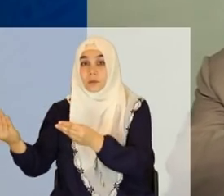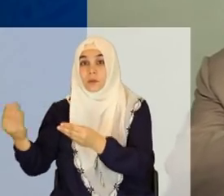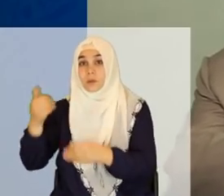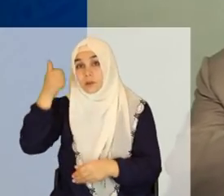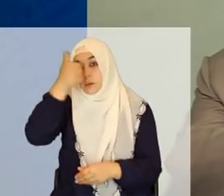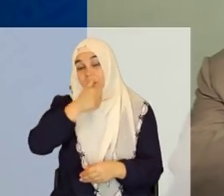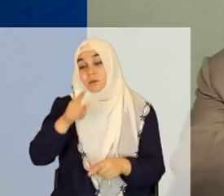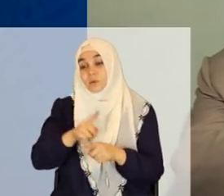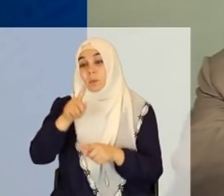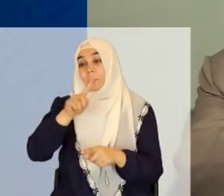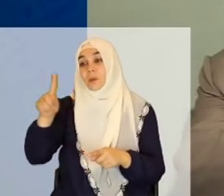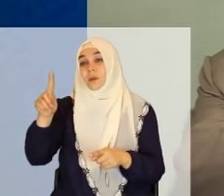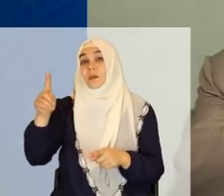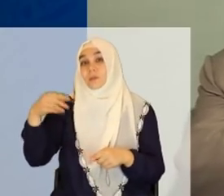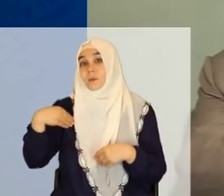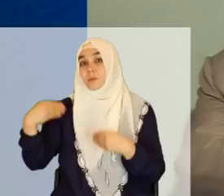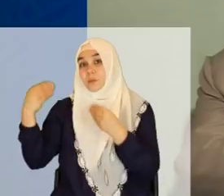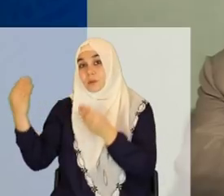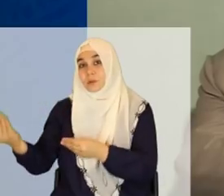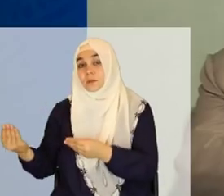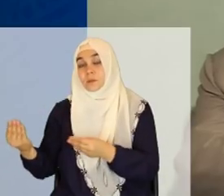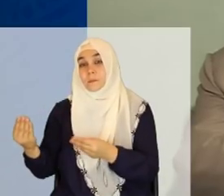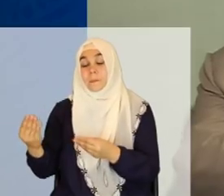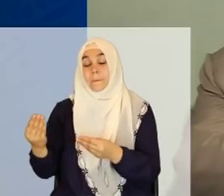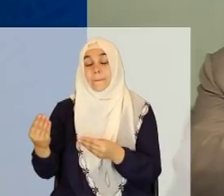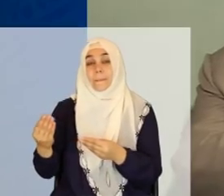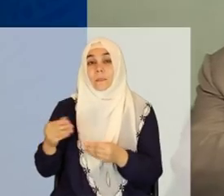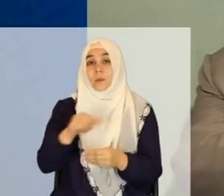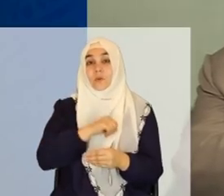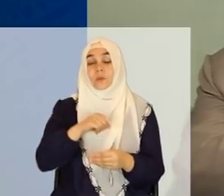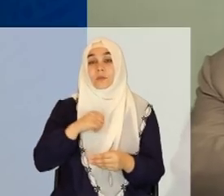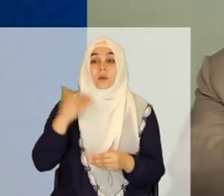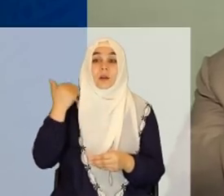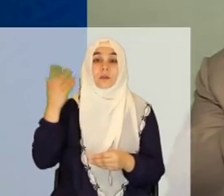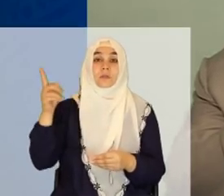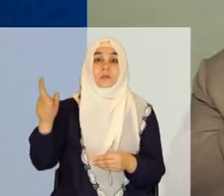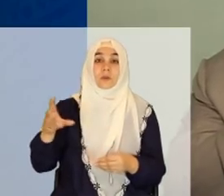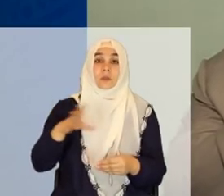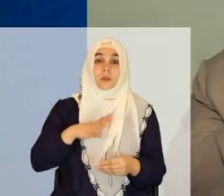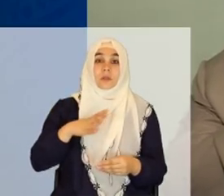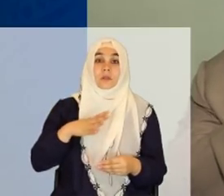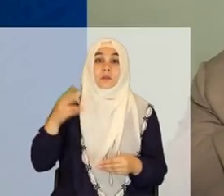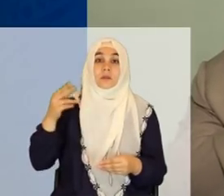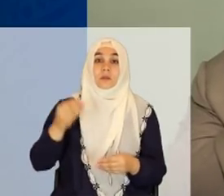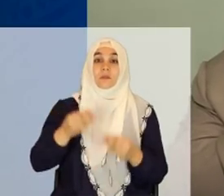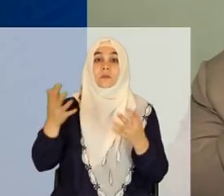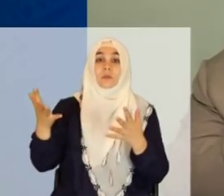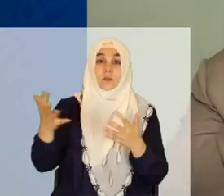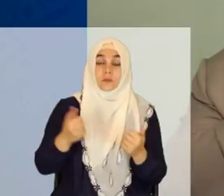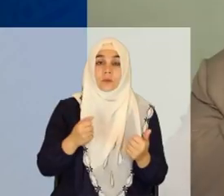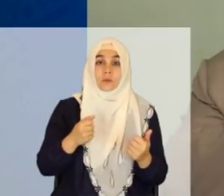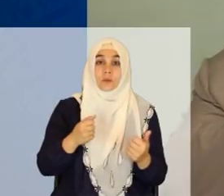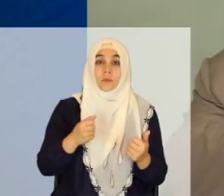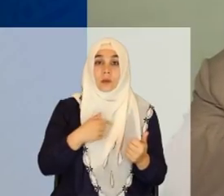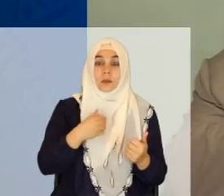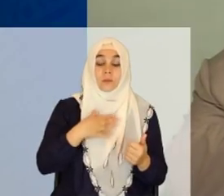yilgi zakotimdan 1 million so'm beryapman deb bersin. U qarzdor zakotni pulini olgandan keyin,